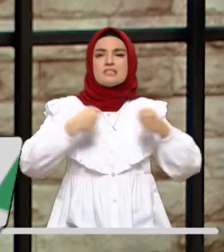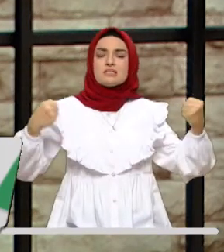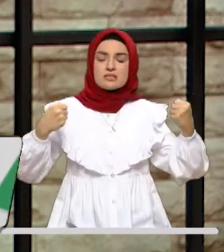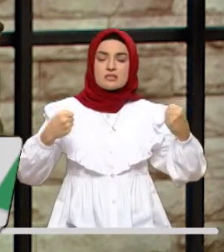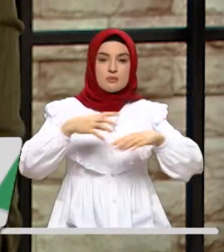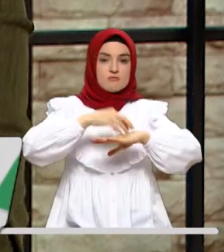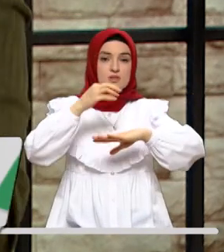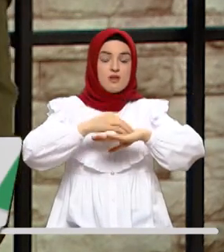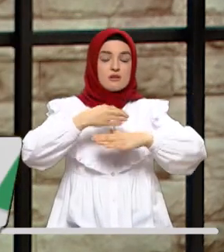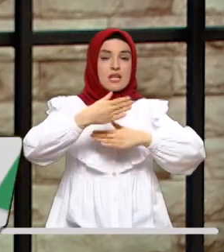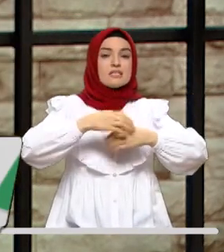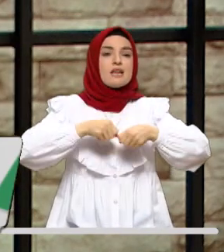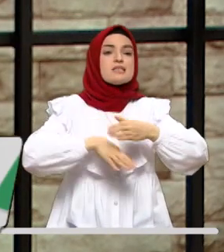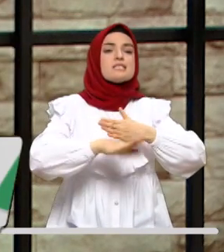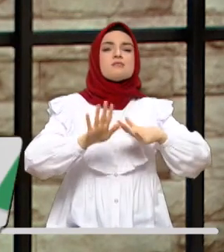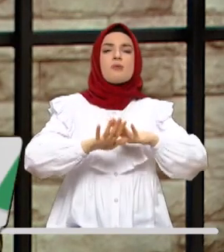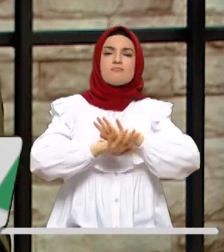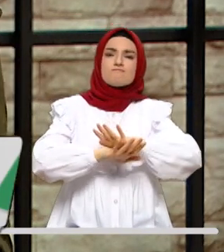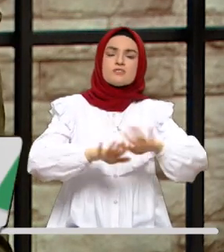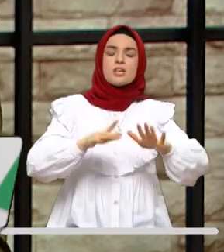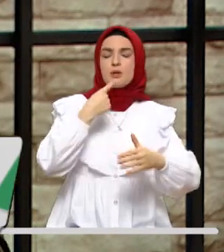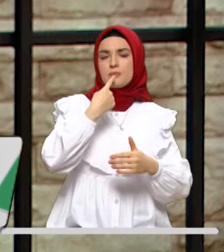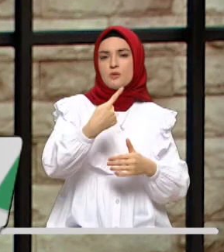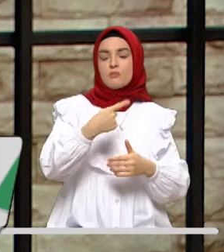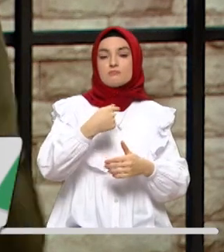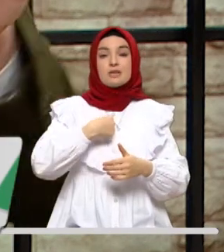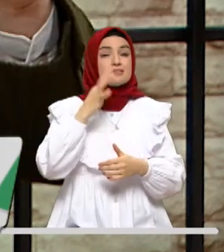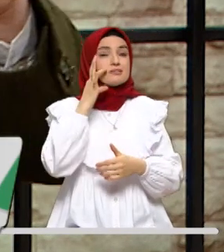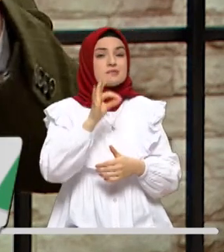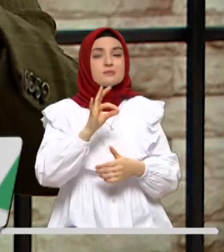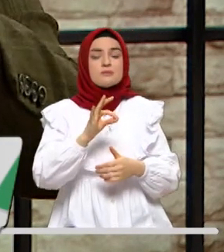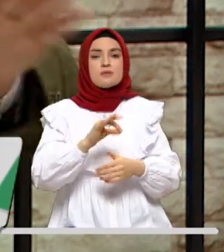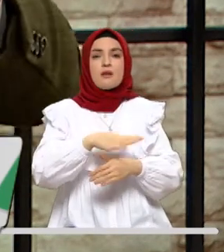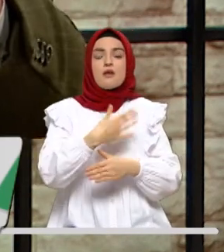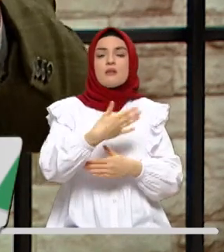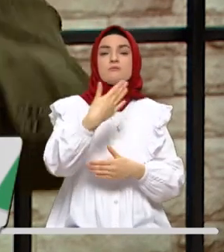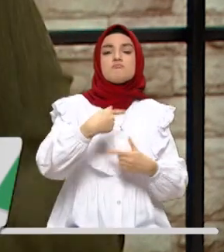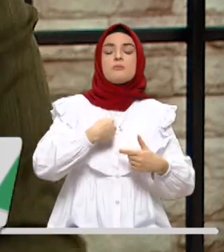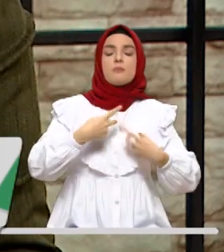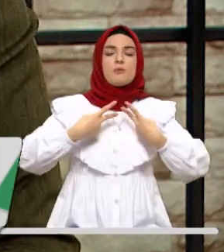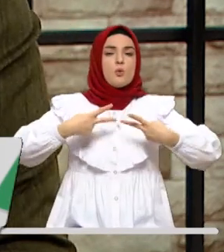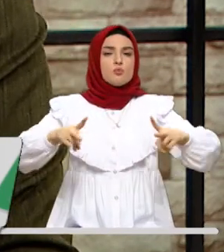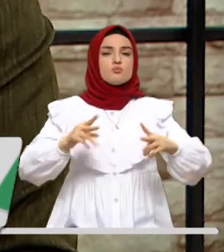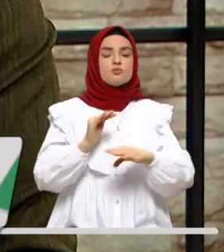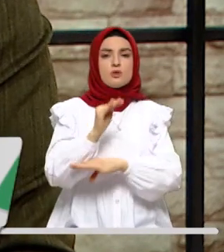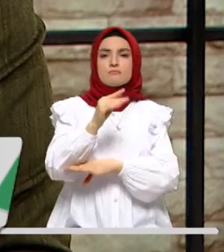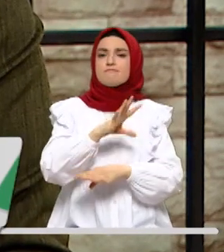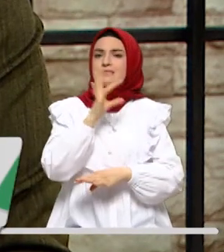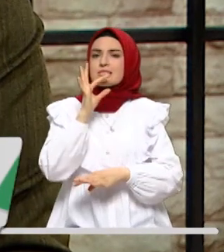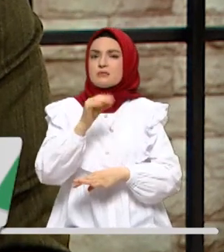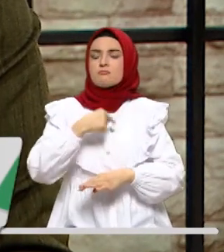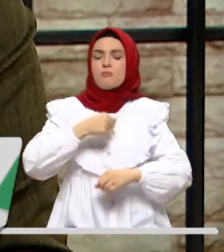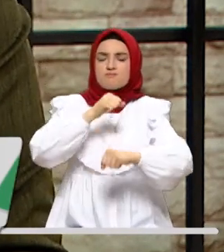Yırtarım dağları, enginlere sığmam, taşarım diyor. Bana kimse ezelden beridir ben hür yaşadım. Bana kimse